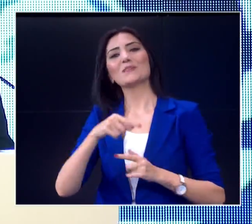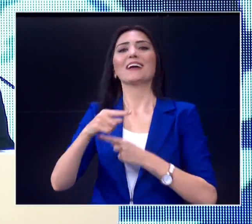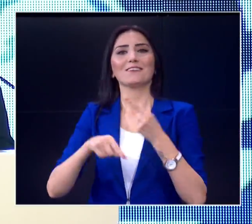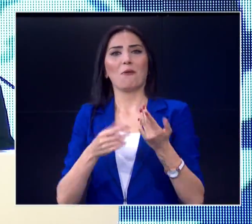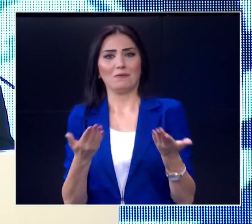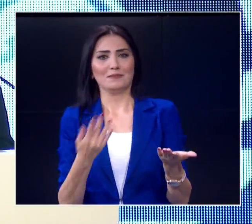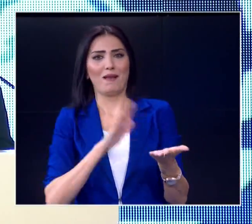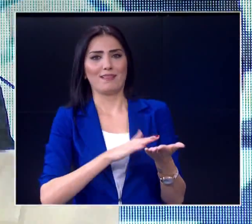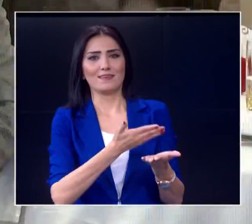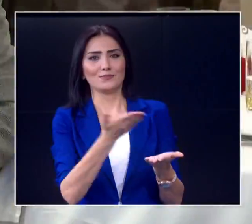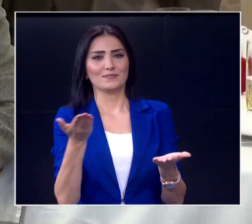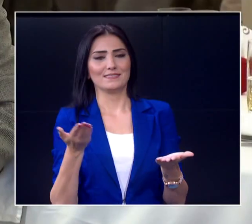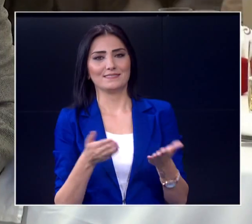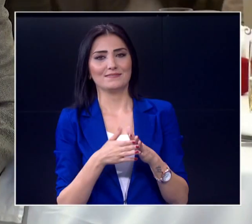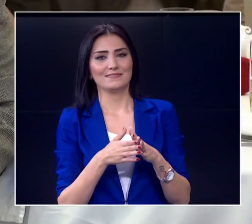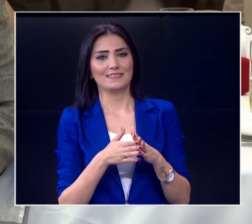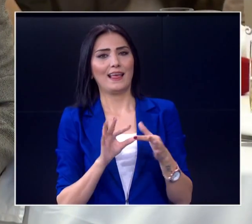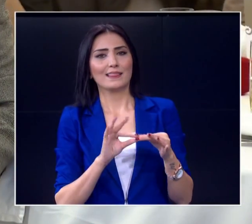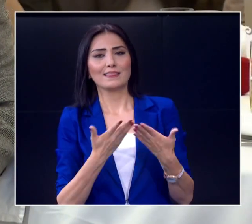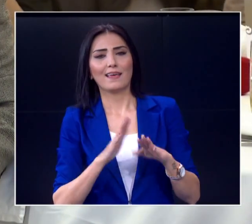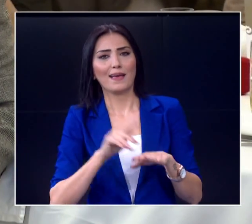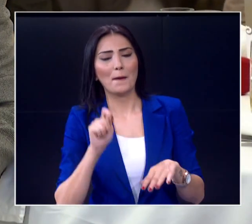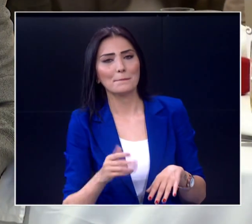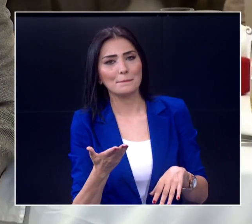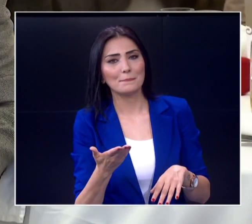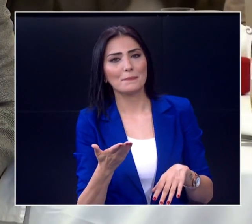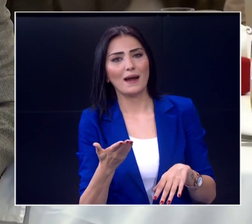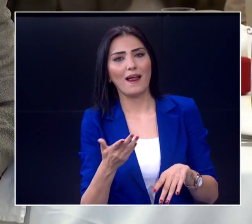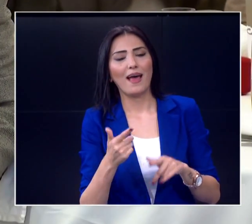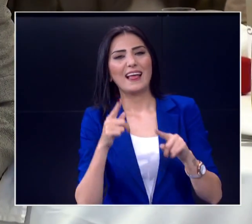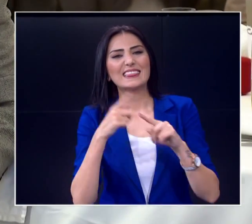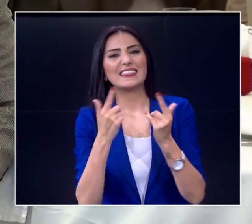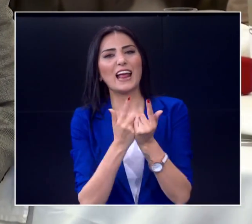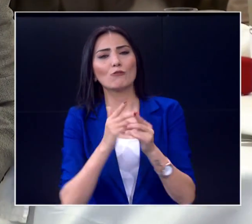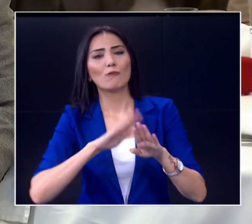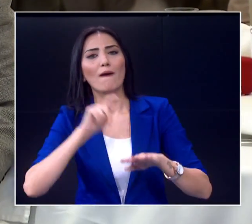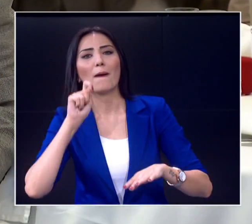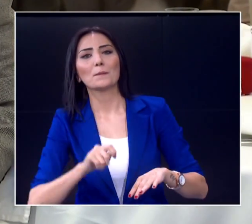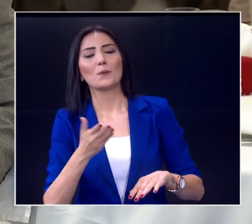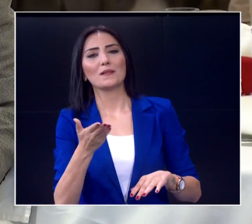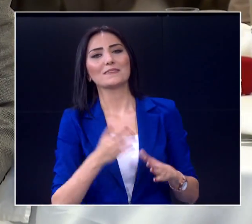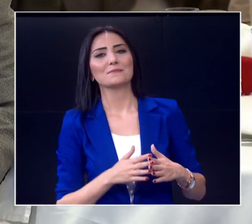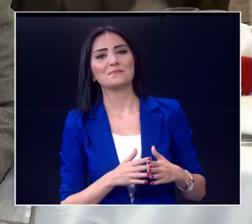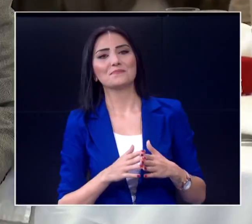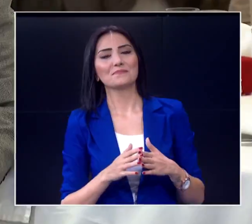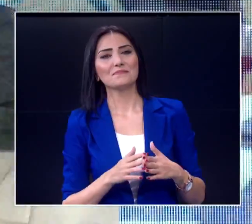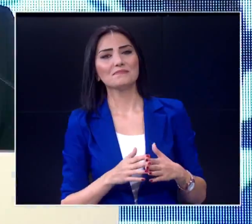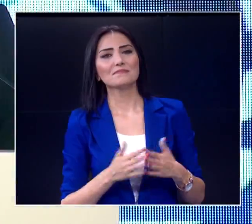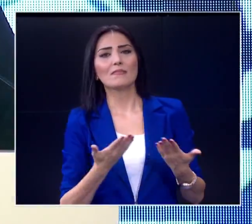değil mi arkadaşlar? Neyi kullanarak? Teknolojiyi kullanarak yapıyorlar.